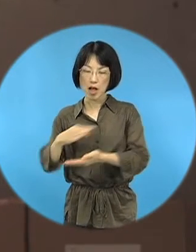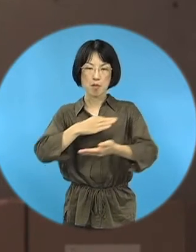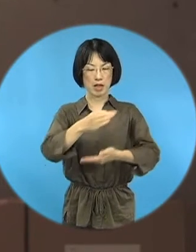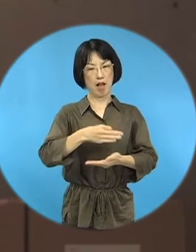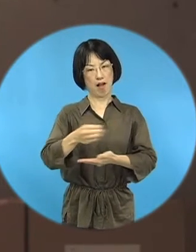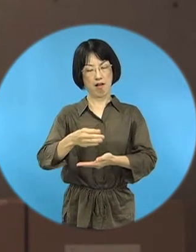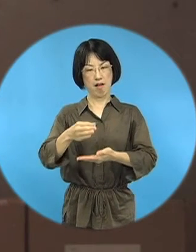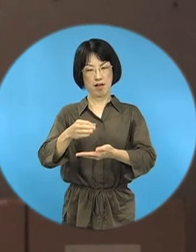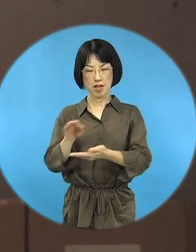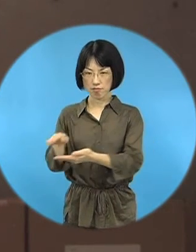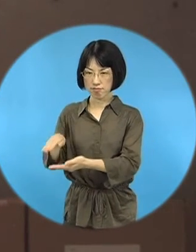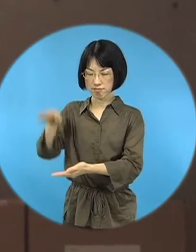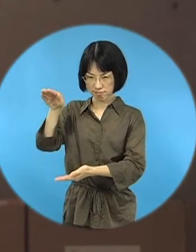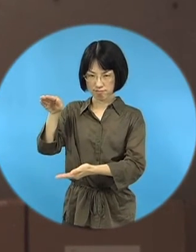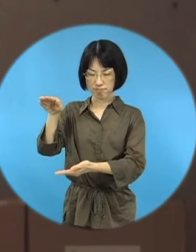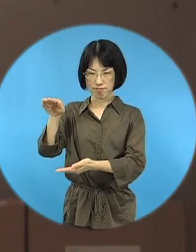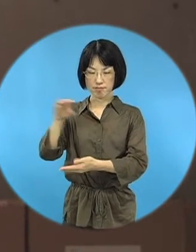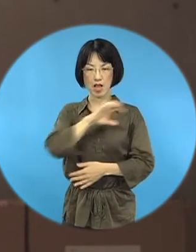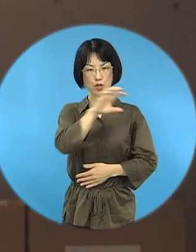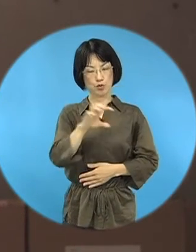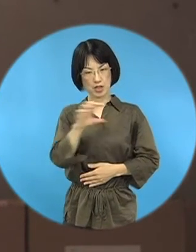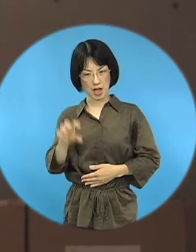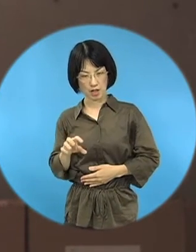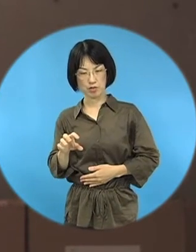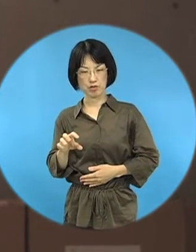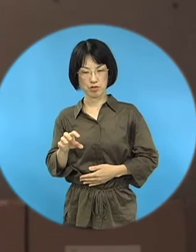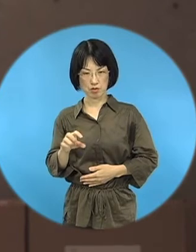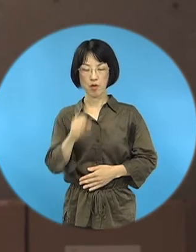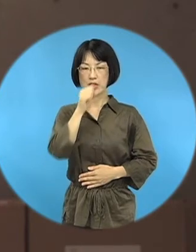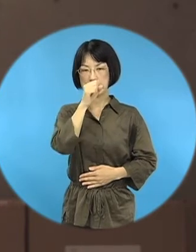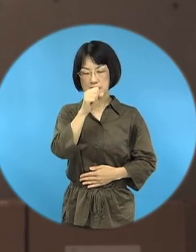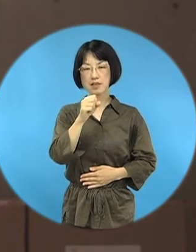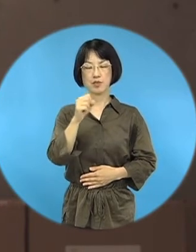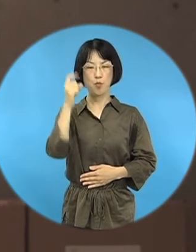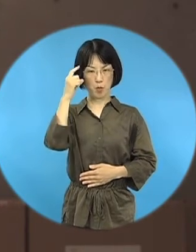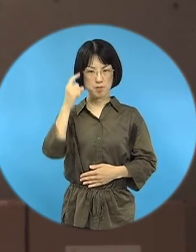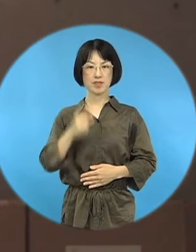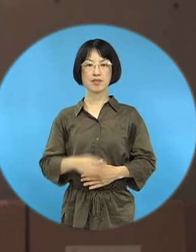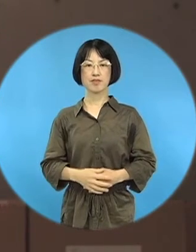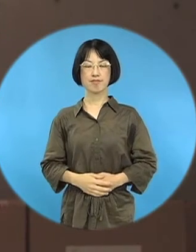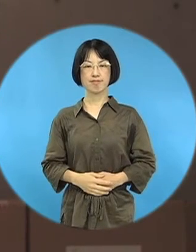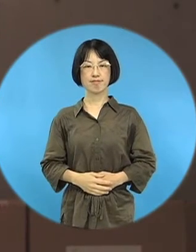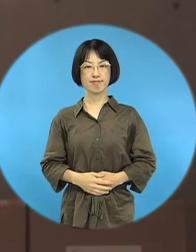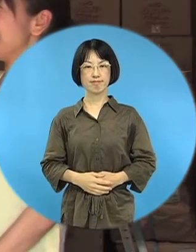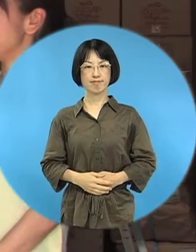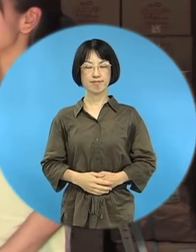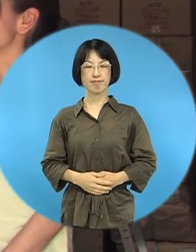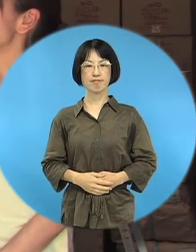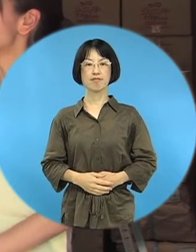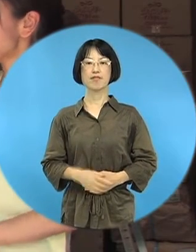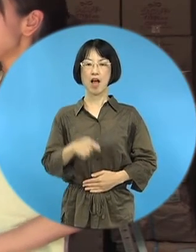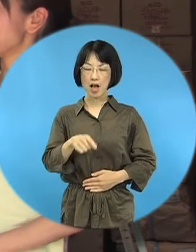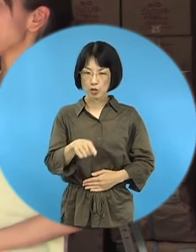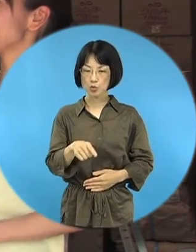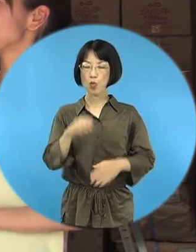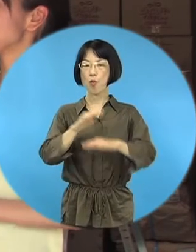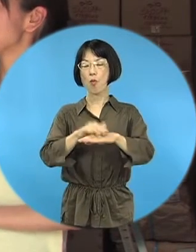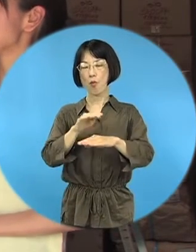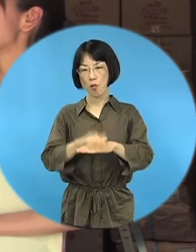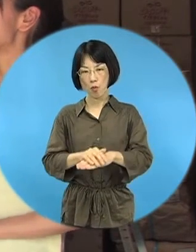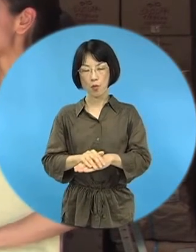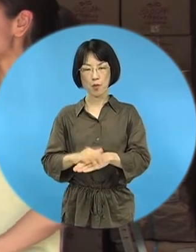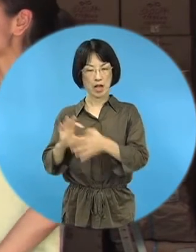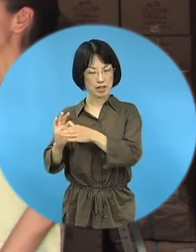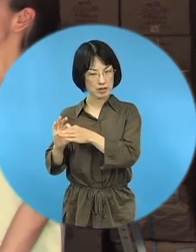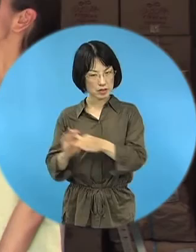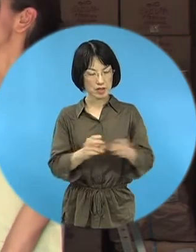前にまた少し多めに購入するというサイクルを作るといざという時の備蓄にもなります。 それなら継続的